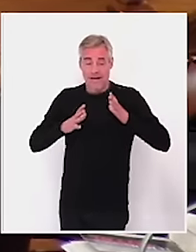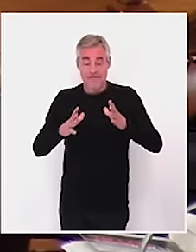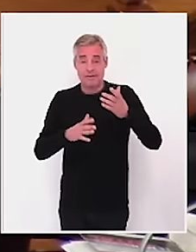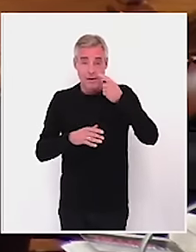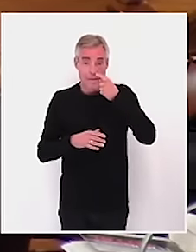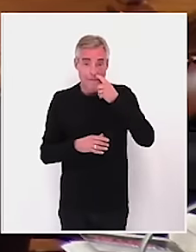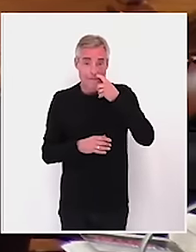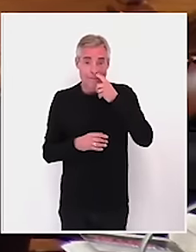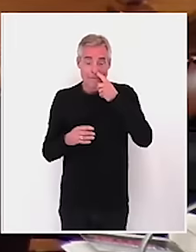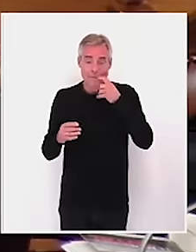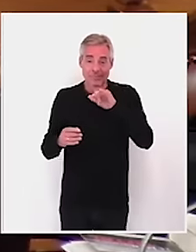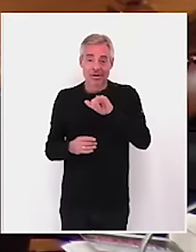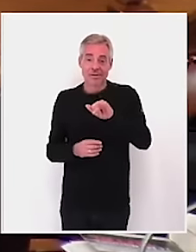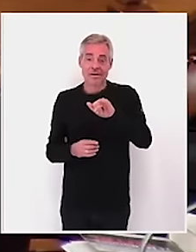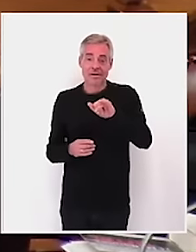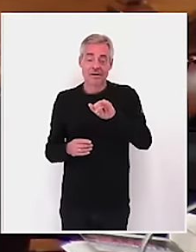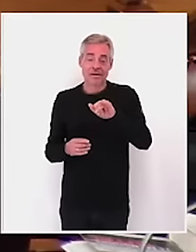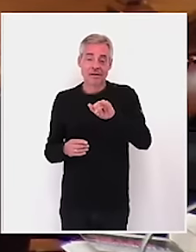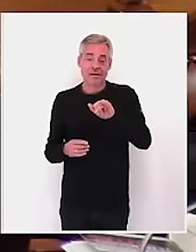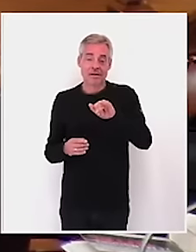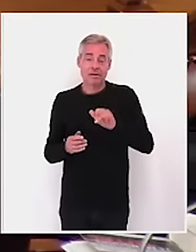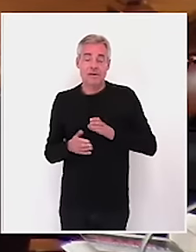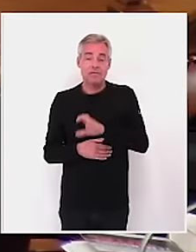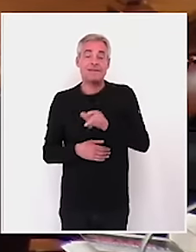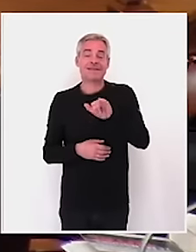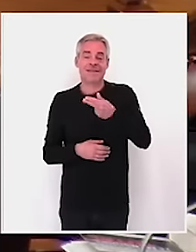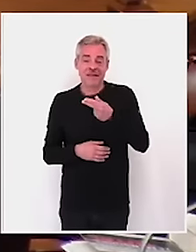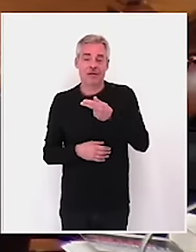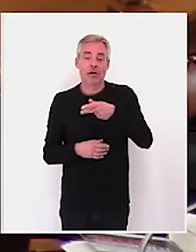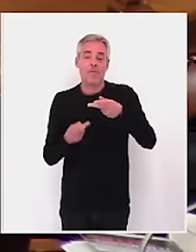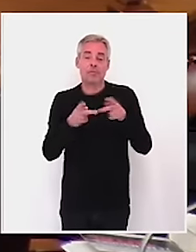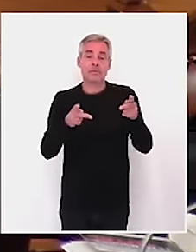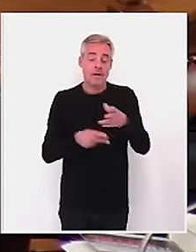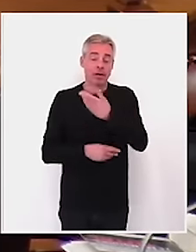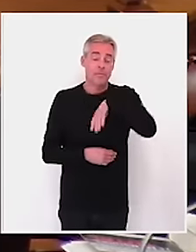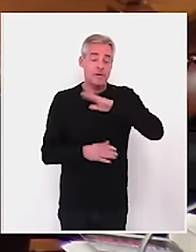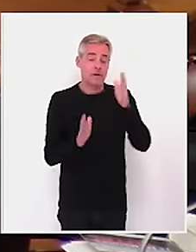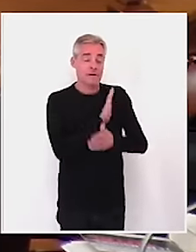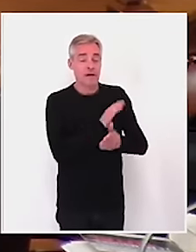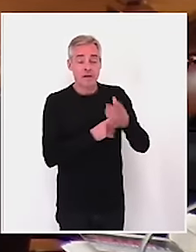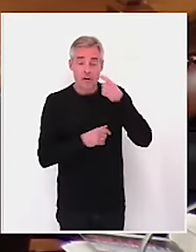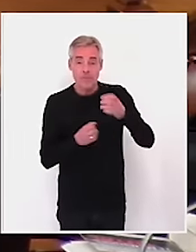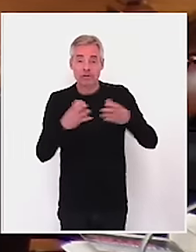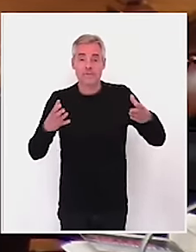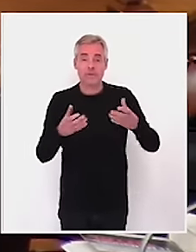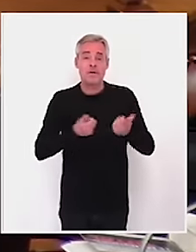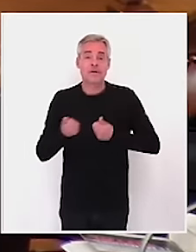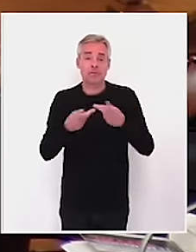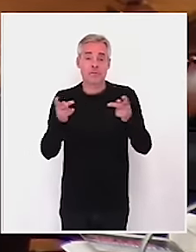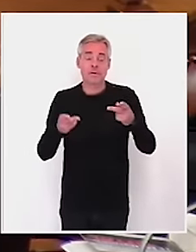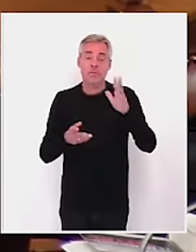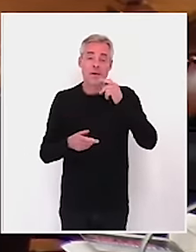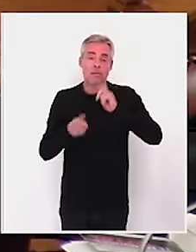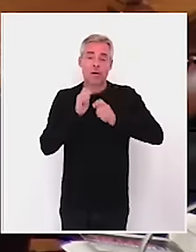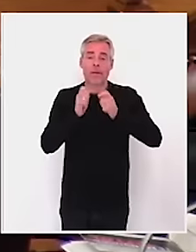serait invest in public, je sais pas comment dire. Mais ce serait le fait qu'il y ait une prise en charge directe des collectivités territoriales pour développer les services publics. On peut parler